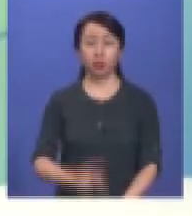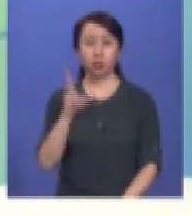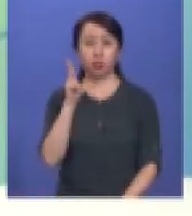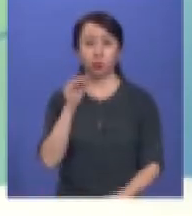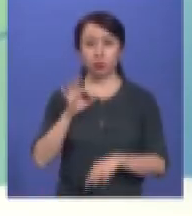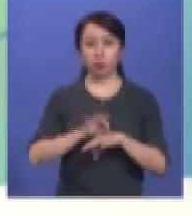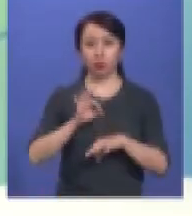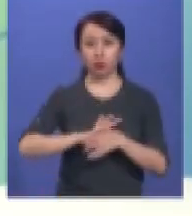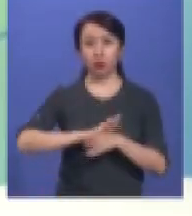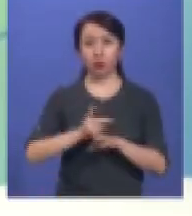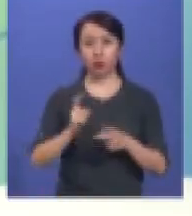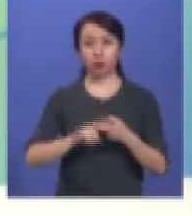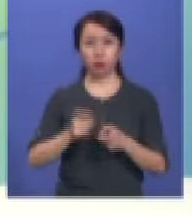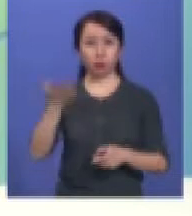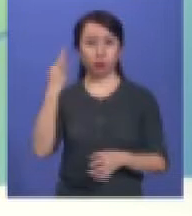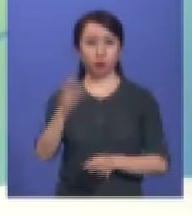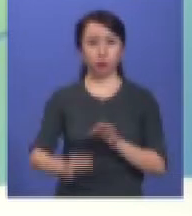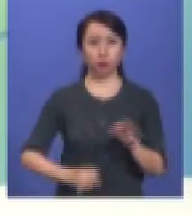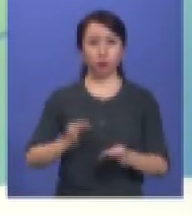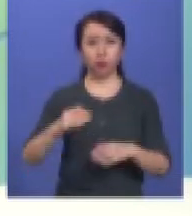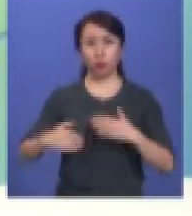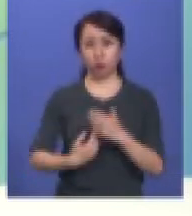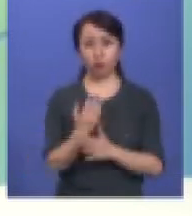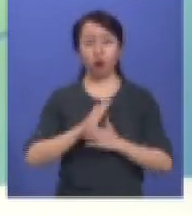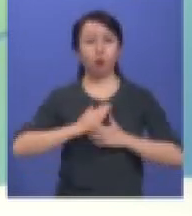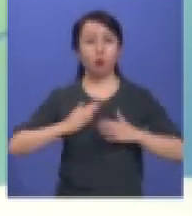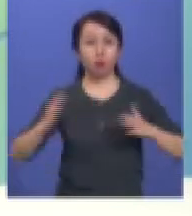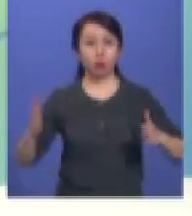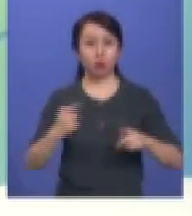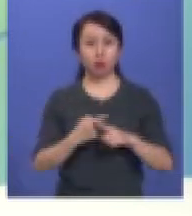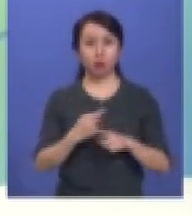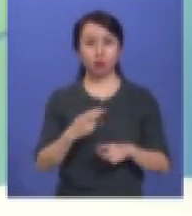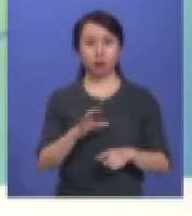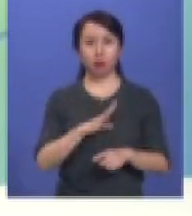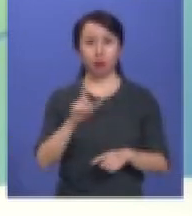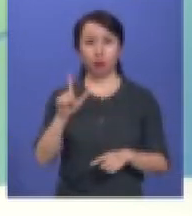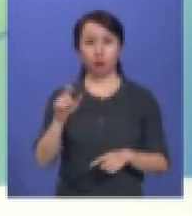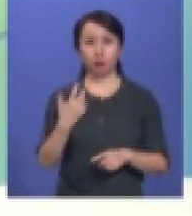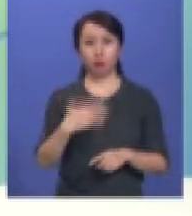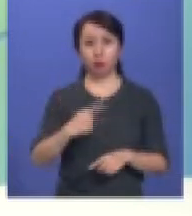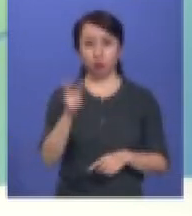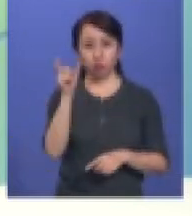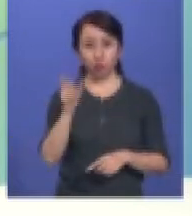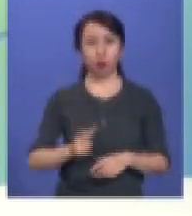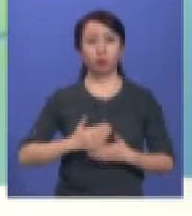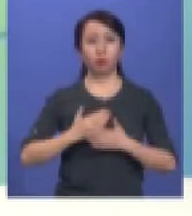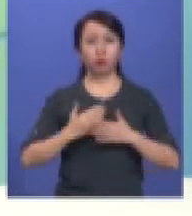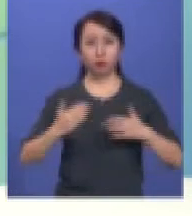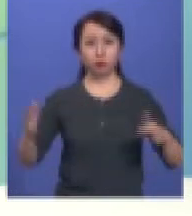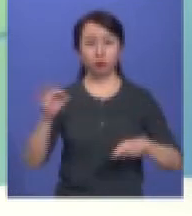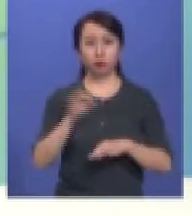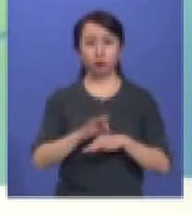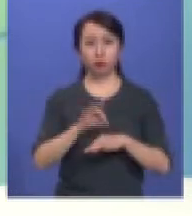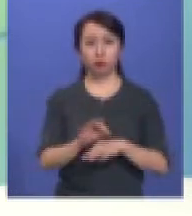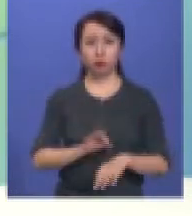Число инфицированных коронавирусом за прошедшие сутки снова увеличилось. Положительный ПЦР-тест выявили у 151 человека. Больше